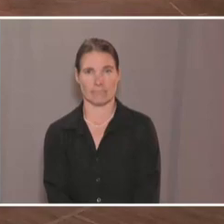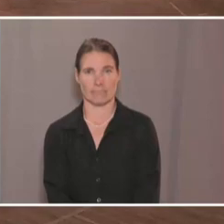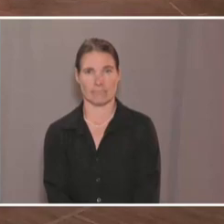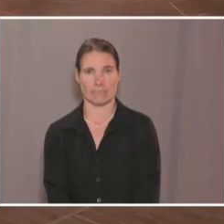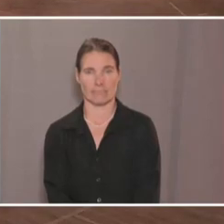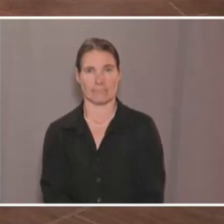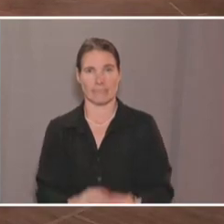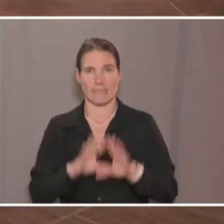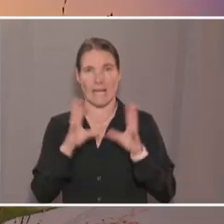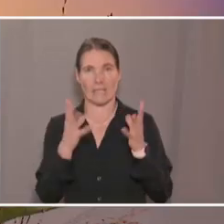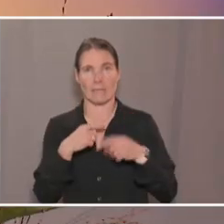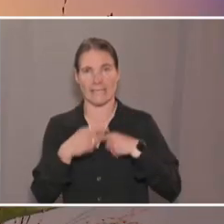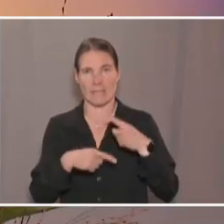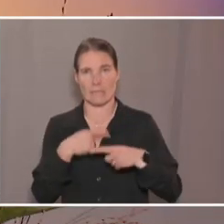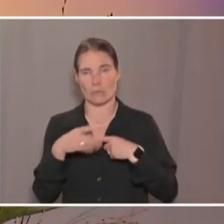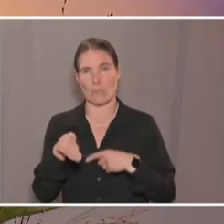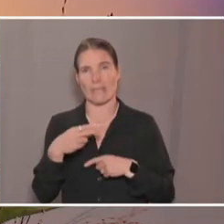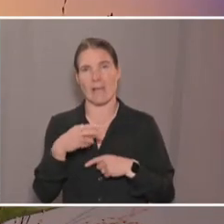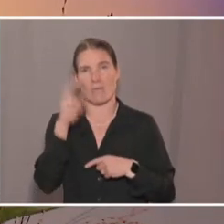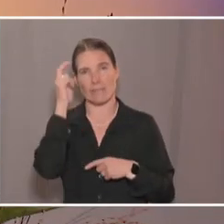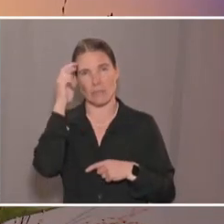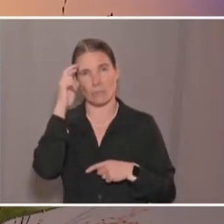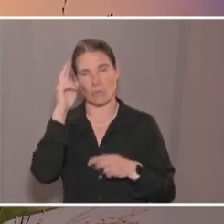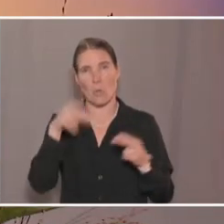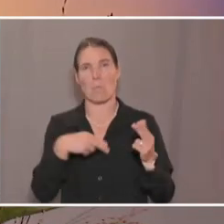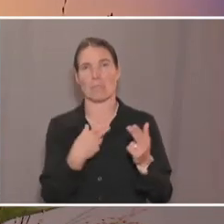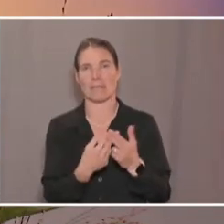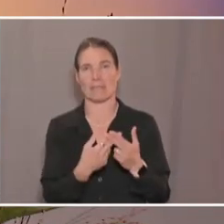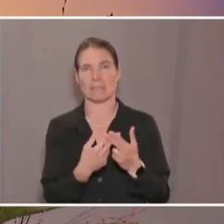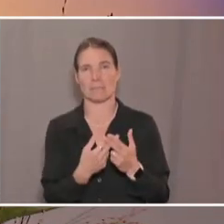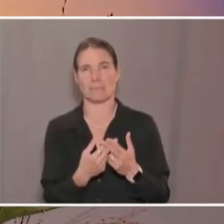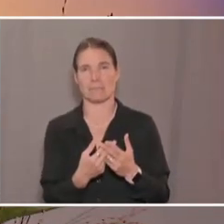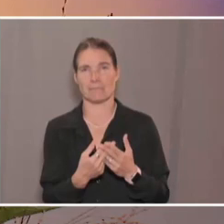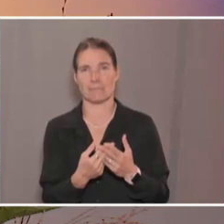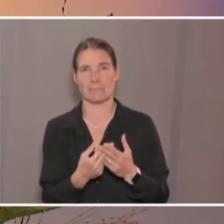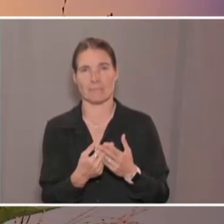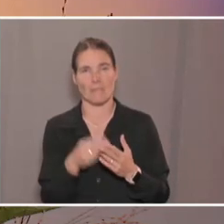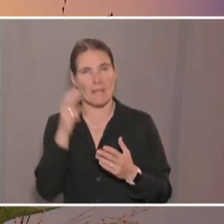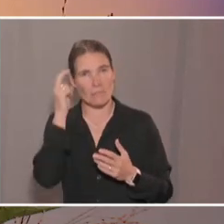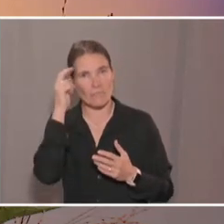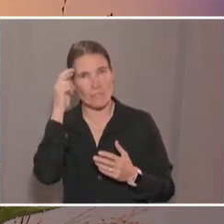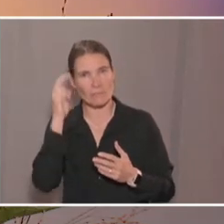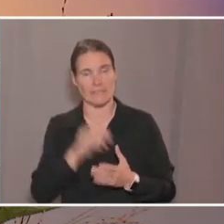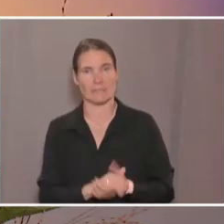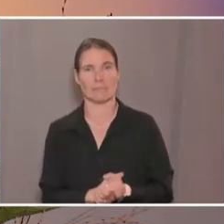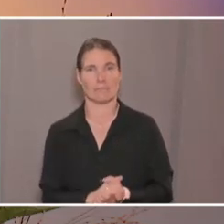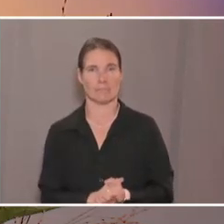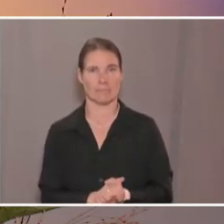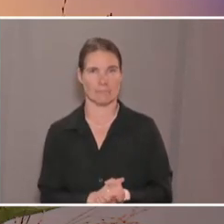Die generelle Entwicklung der PH Flensburg passte sich ein in den Trend der Verwissenschaftlichung der